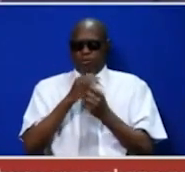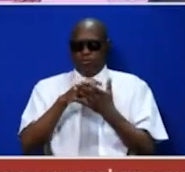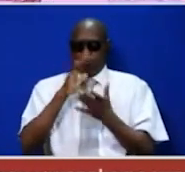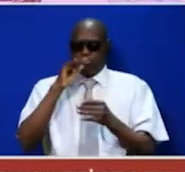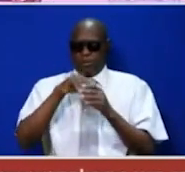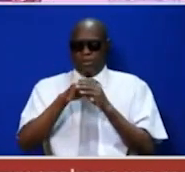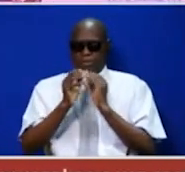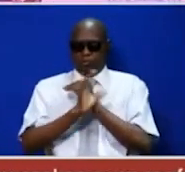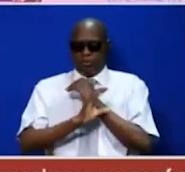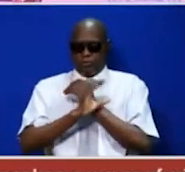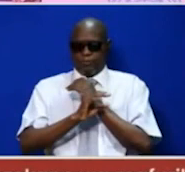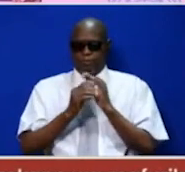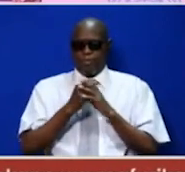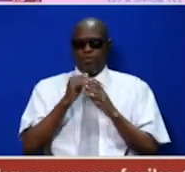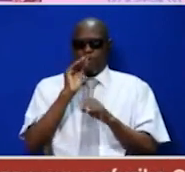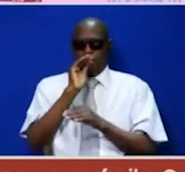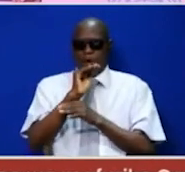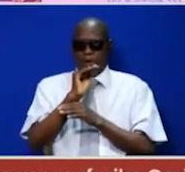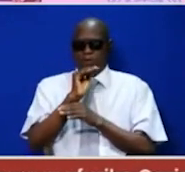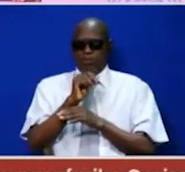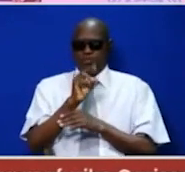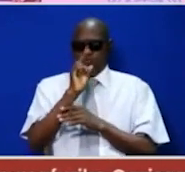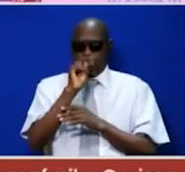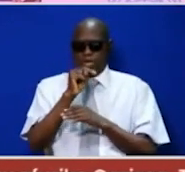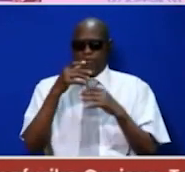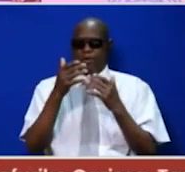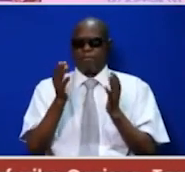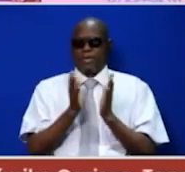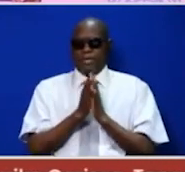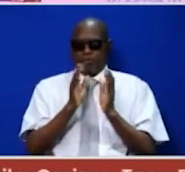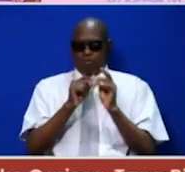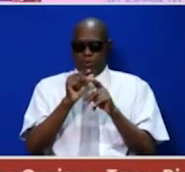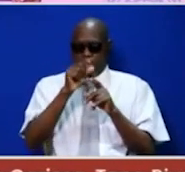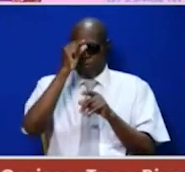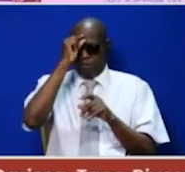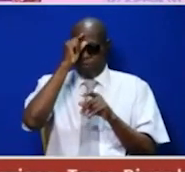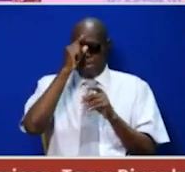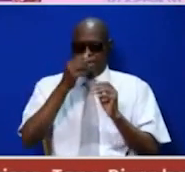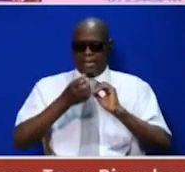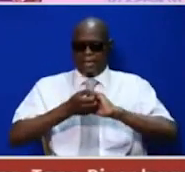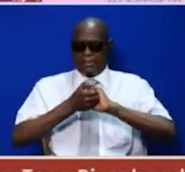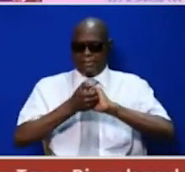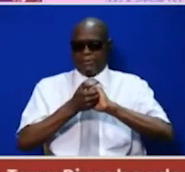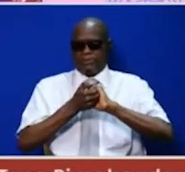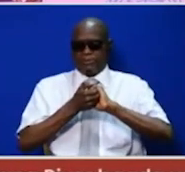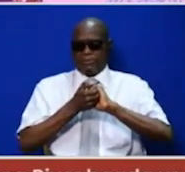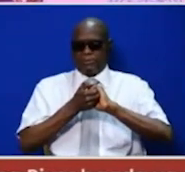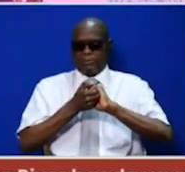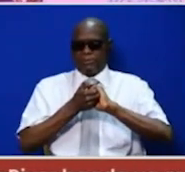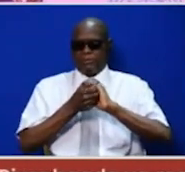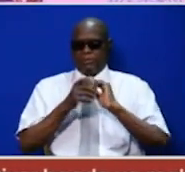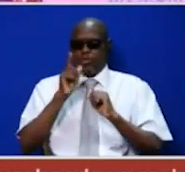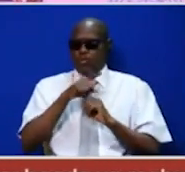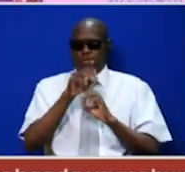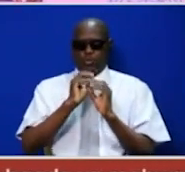I want to thank the UN family and our officers in government. Let us continue with this engagement. You can never go wrong by